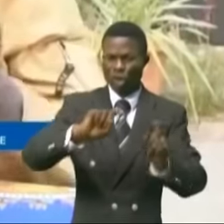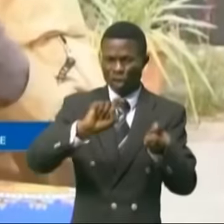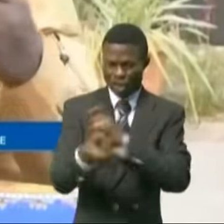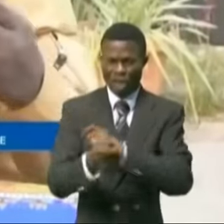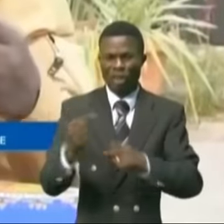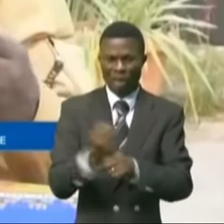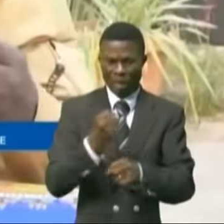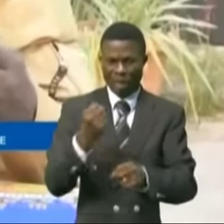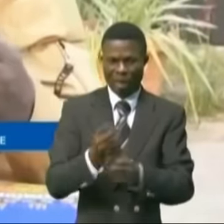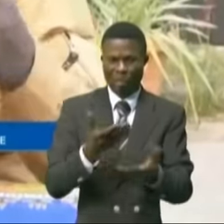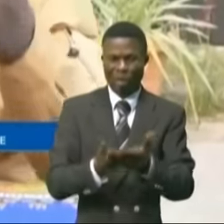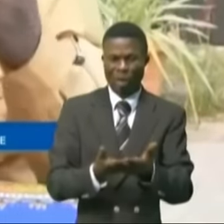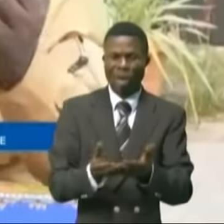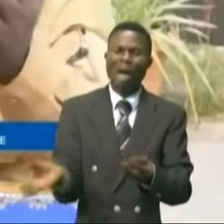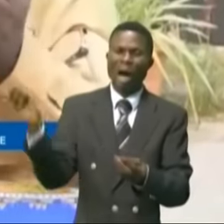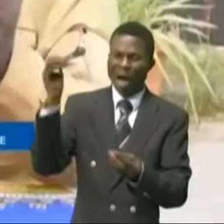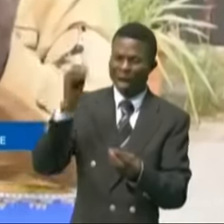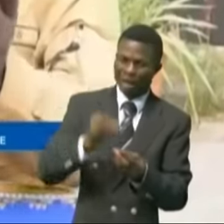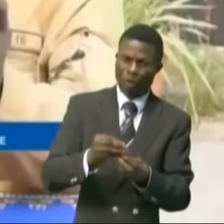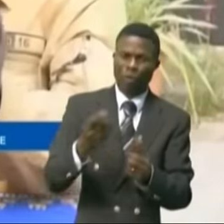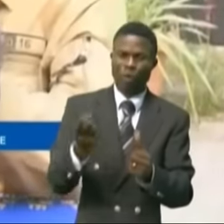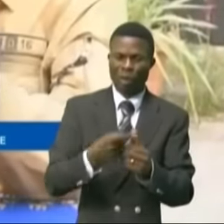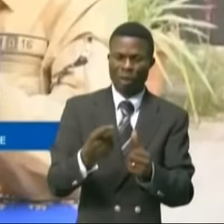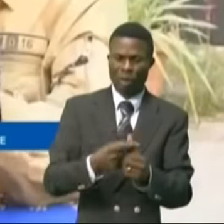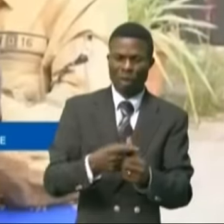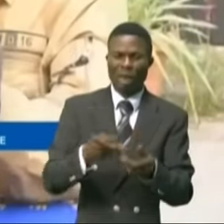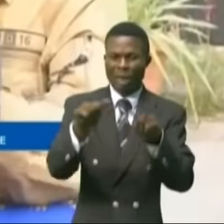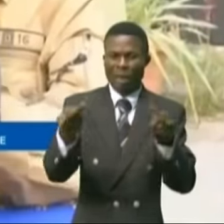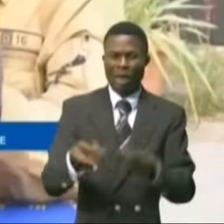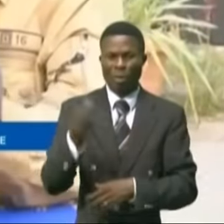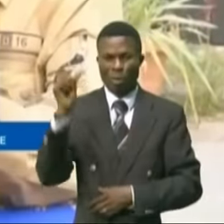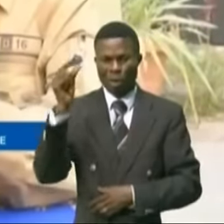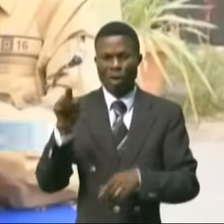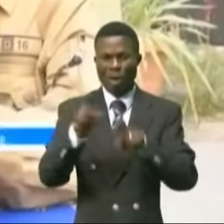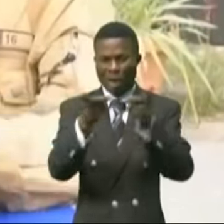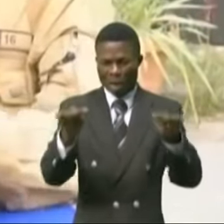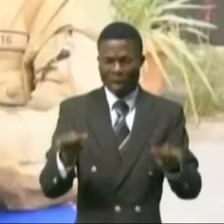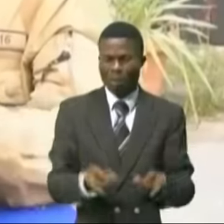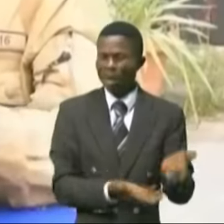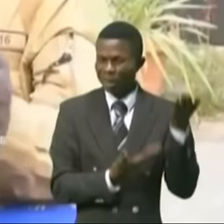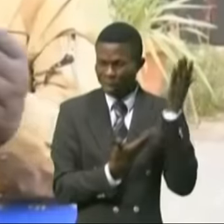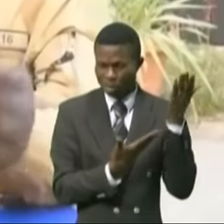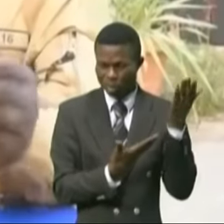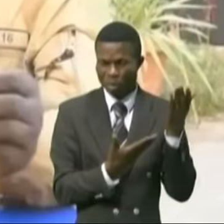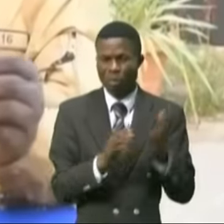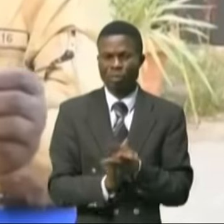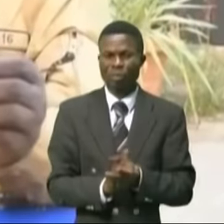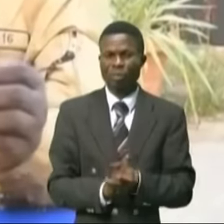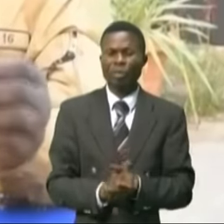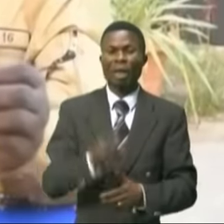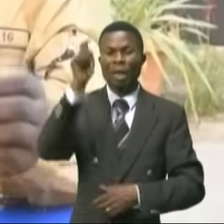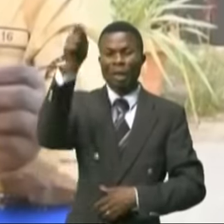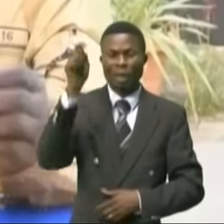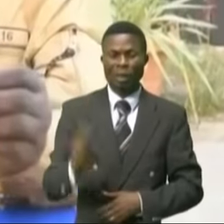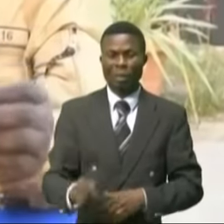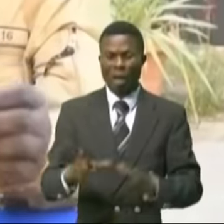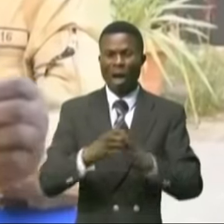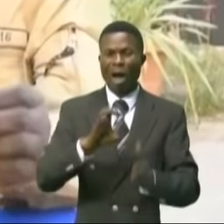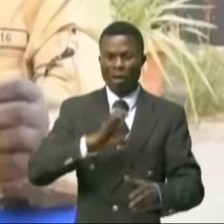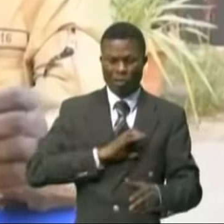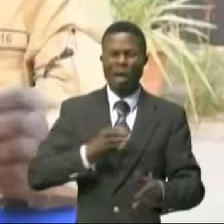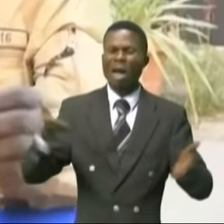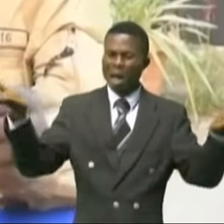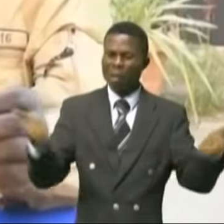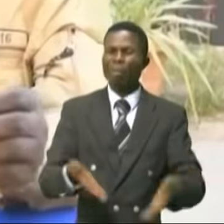dispositif en intégrant les zones minières comme zone vitale, où les militaires et les policiers doivent se